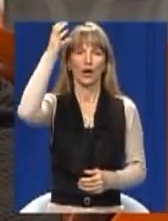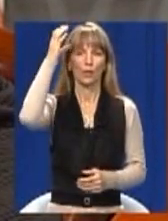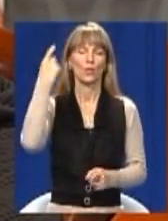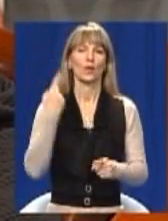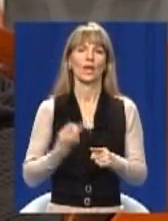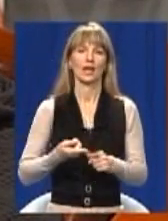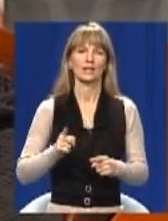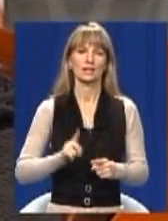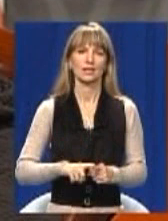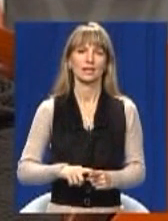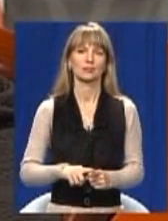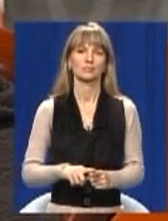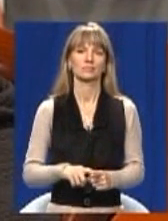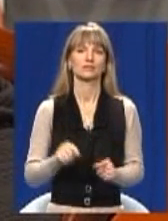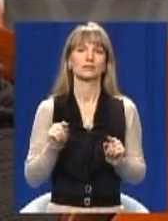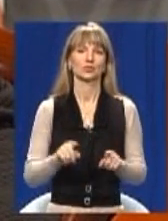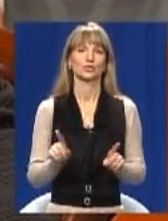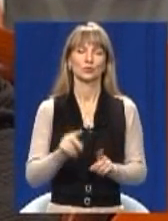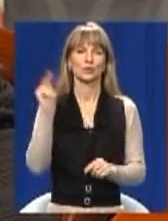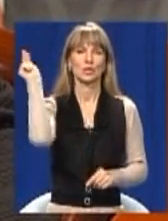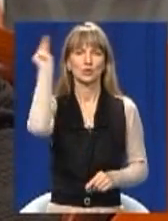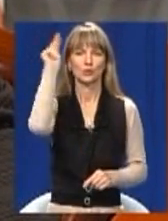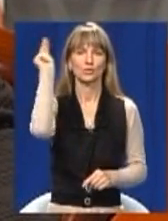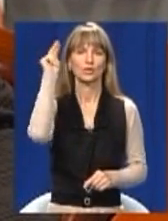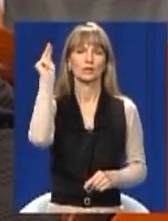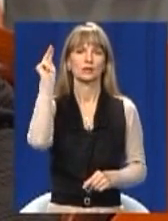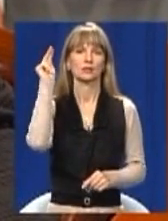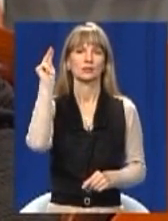– это то, что изучают